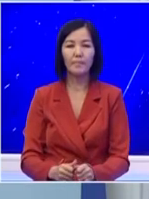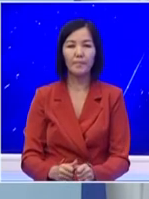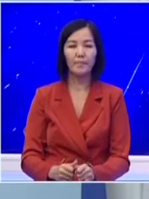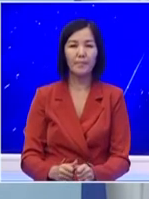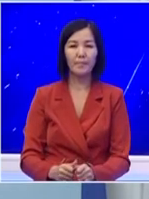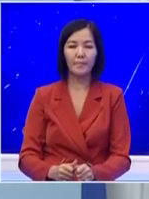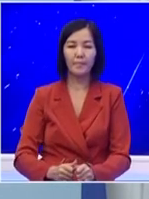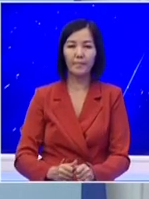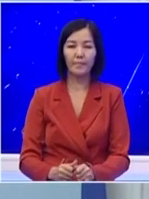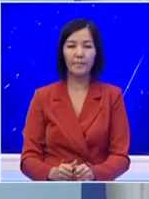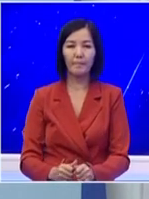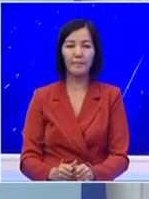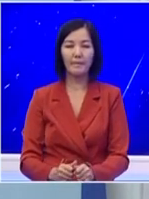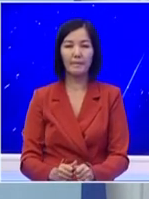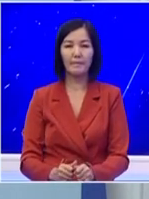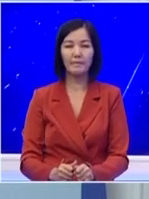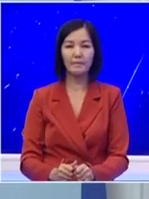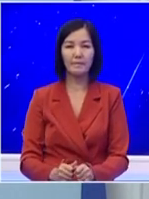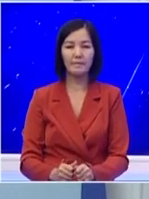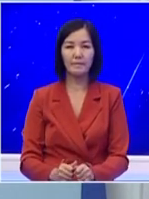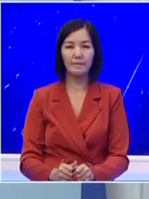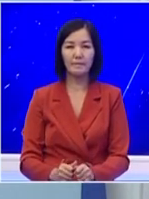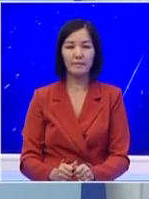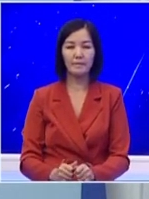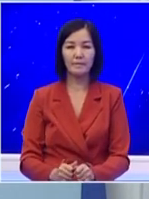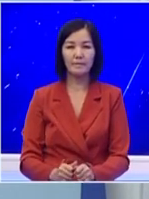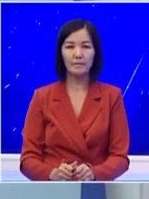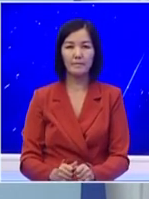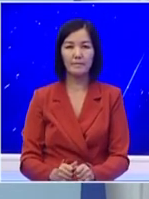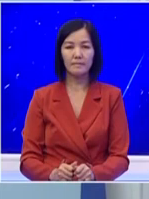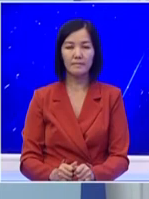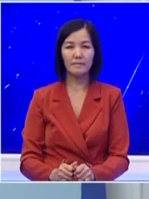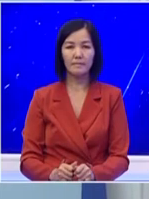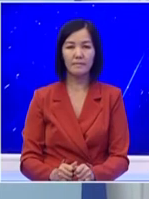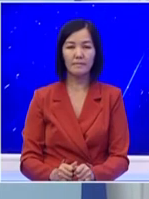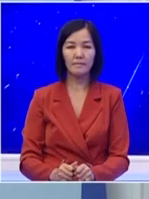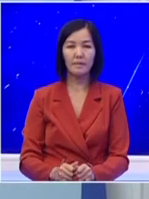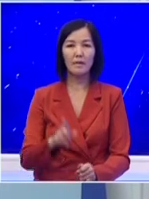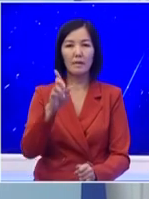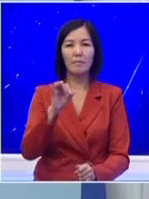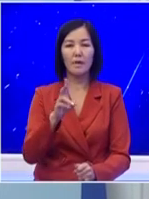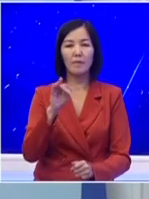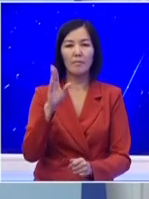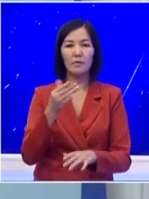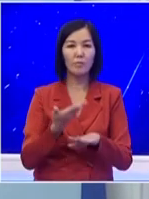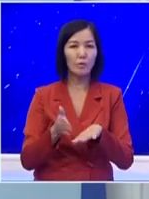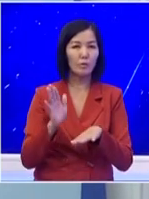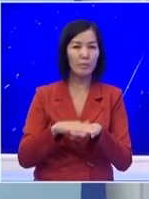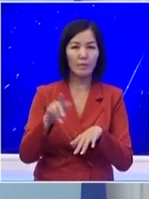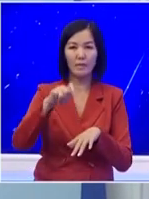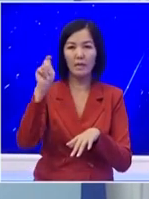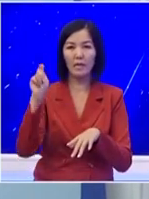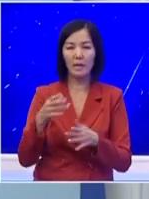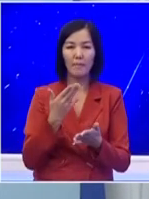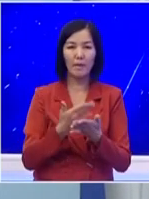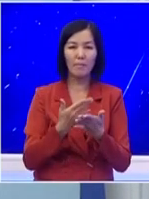Каймолда Бабашев, агамыз, кос гасырдың куәгері. Каймолда прошел все тяготы войны. Он был примером для